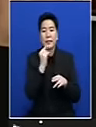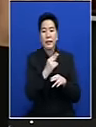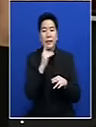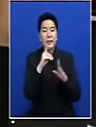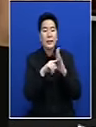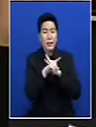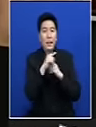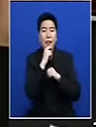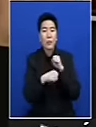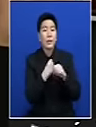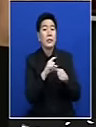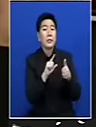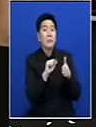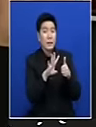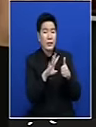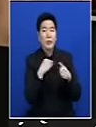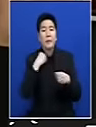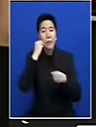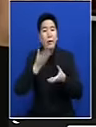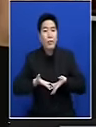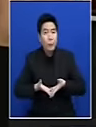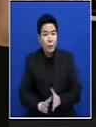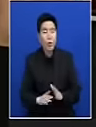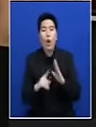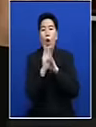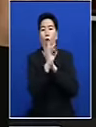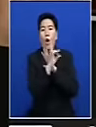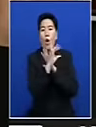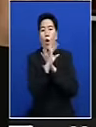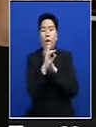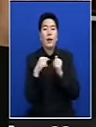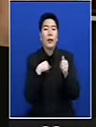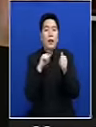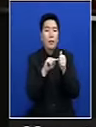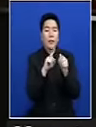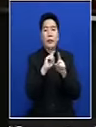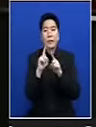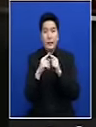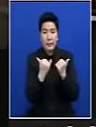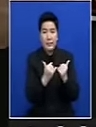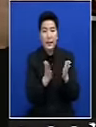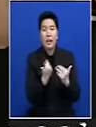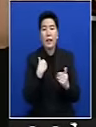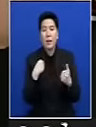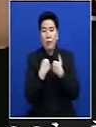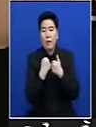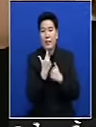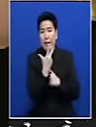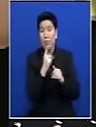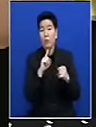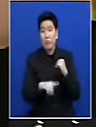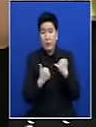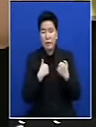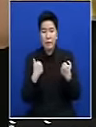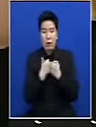อายุ24ปีแล้วนะครับภูมิลำเนาเนี่ยเป็นคนในจังหวัดร้อยเอ็ดอำเภอโพนทองตำบลโพทอง3ครั้งหลังสุดเนี่ยเจ